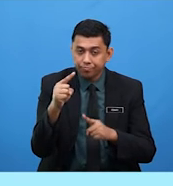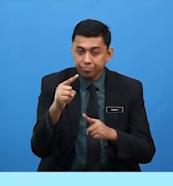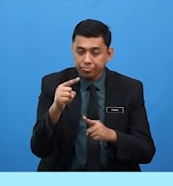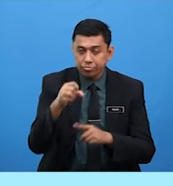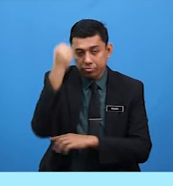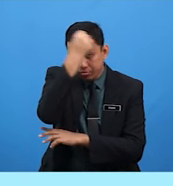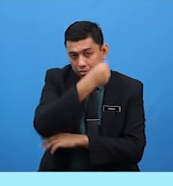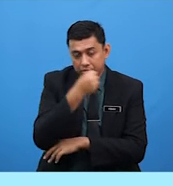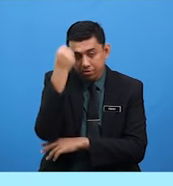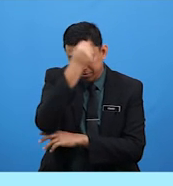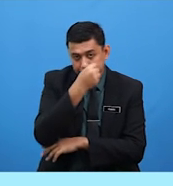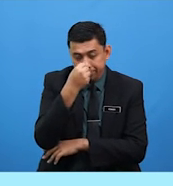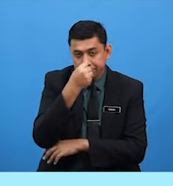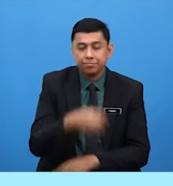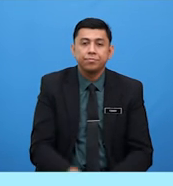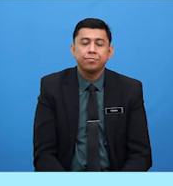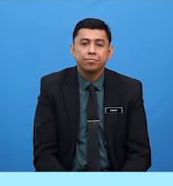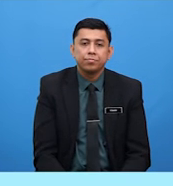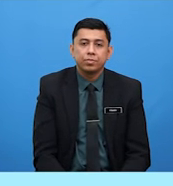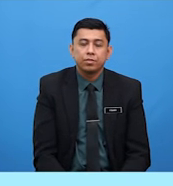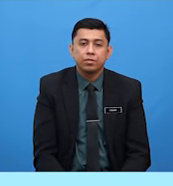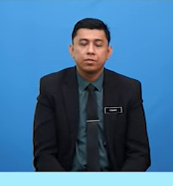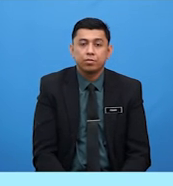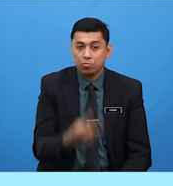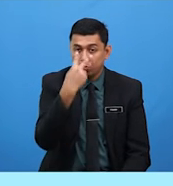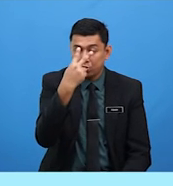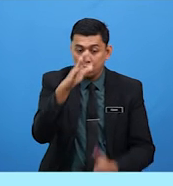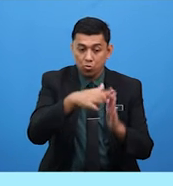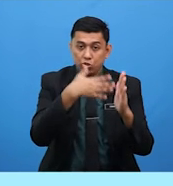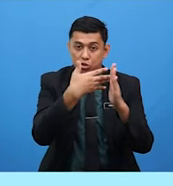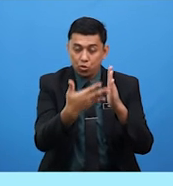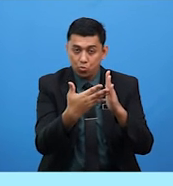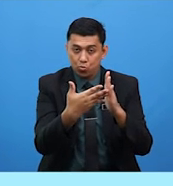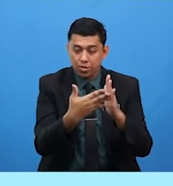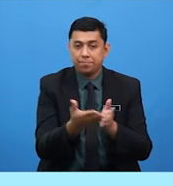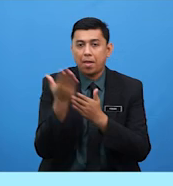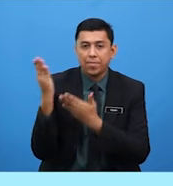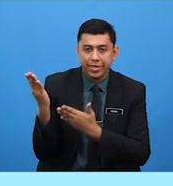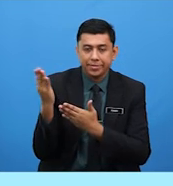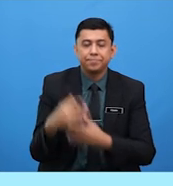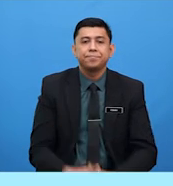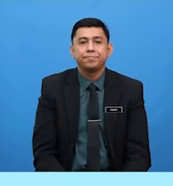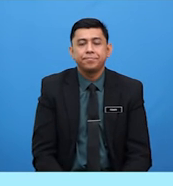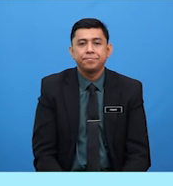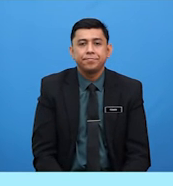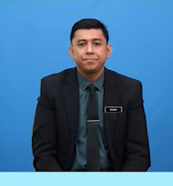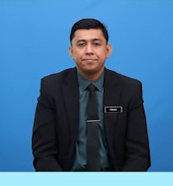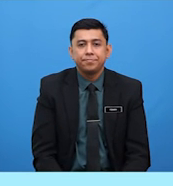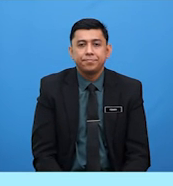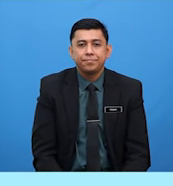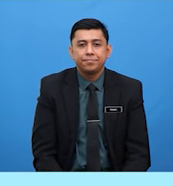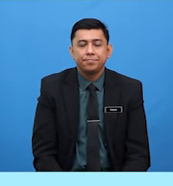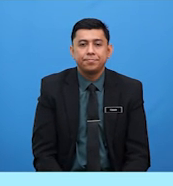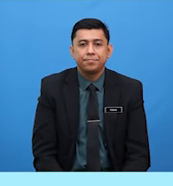Jawapan untuk sifat-sifat tiga keadaan jiring berpandukan slide yang dipaparkan.